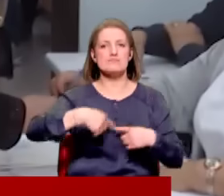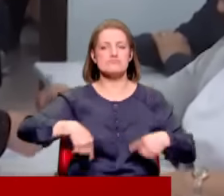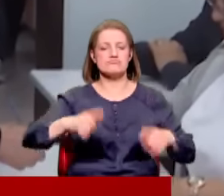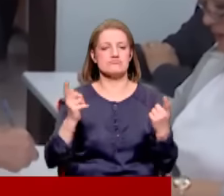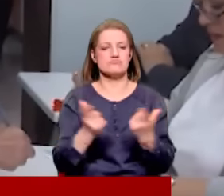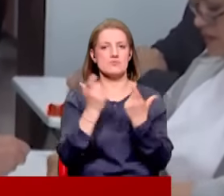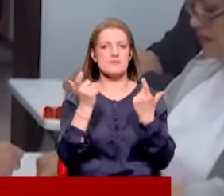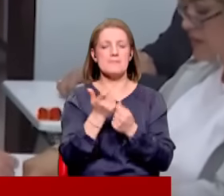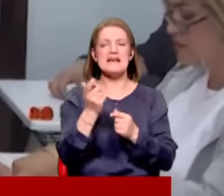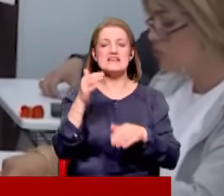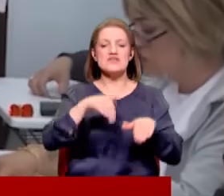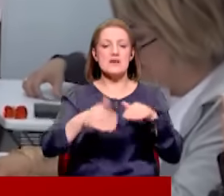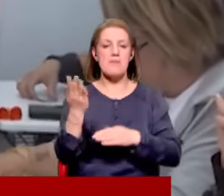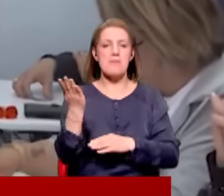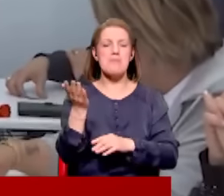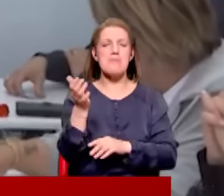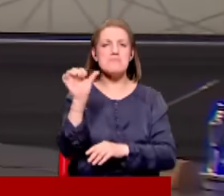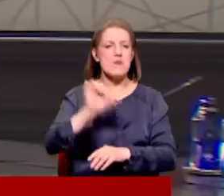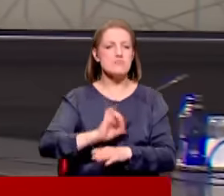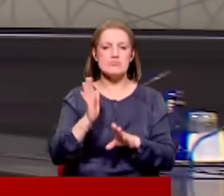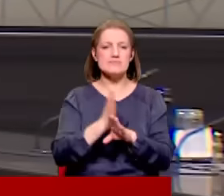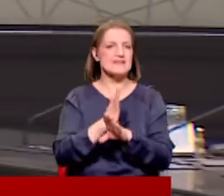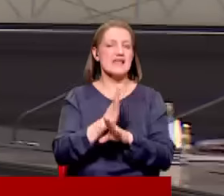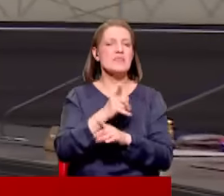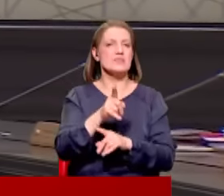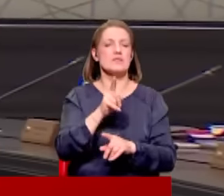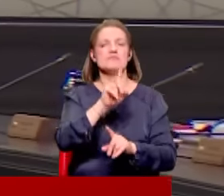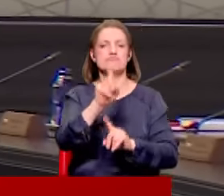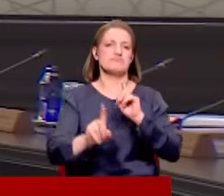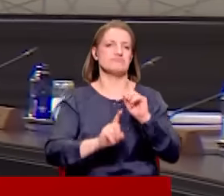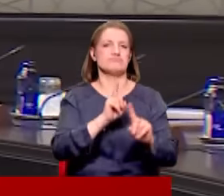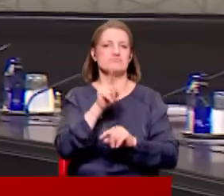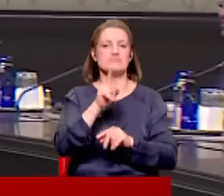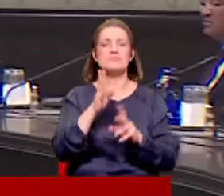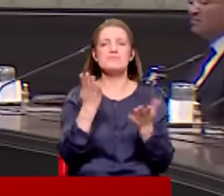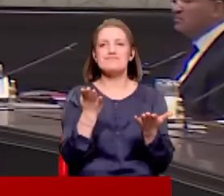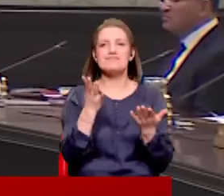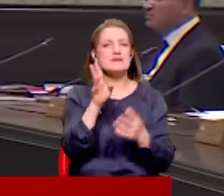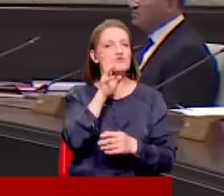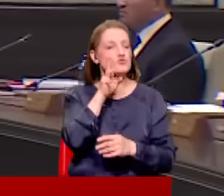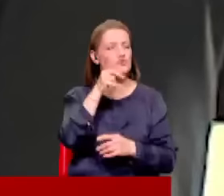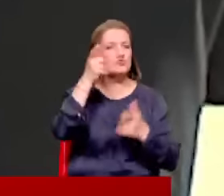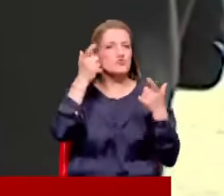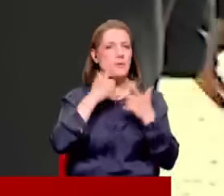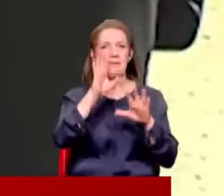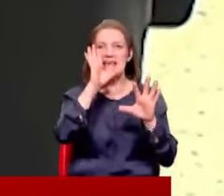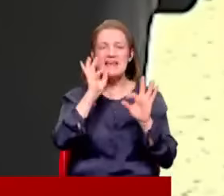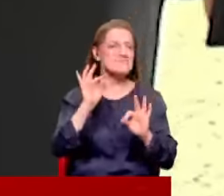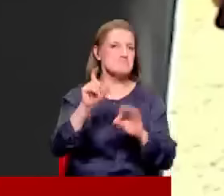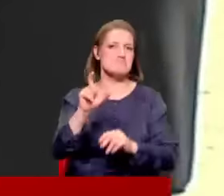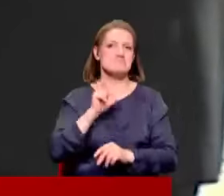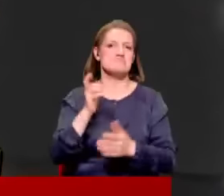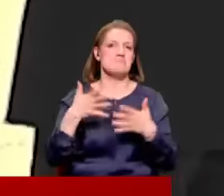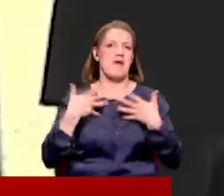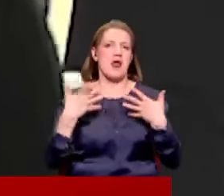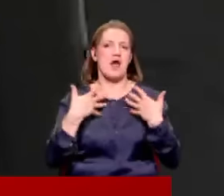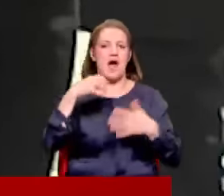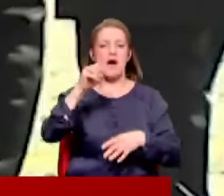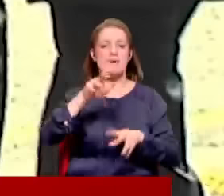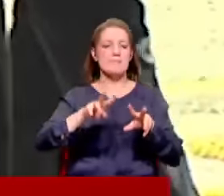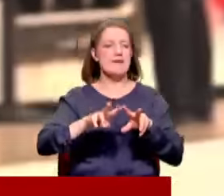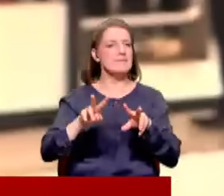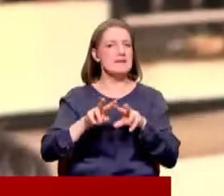Seçim mağlubiyetinin nedenleri masaya yatırıldı. Ama en çok da fatura kimlere kesilecek sorusunun yanıtı merak ediliyor. AK Partili